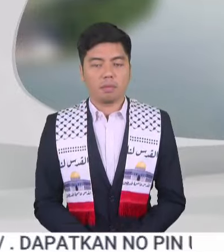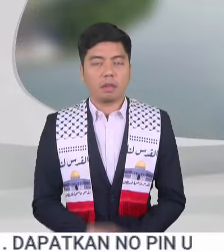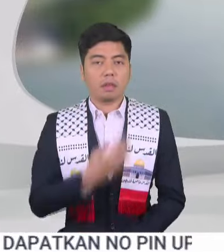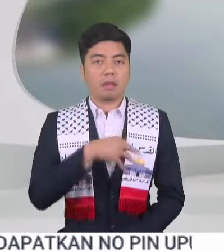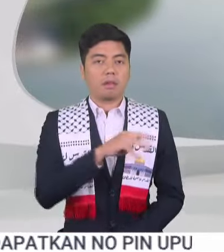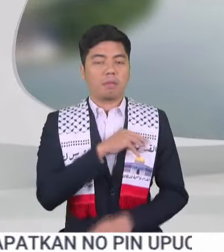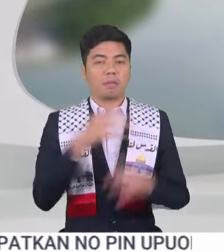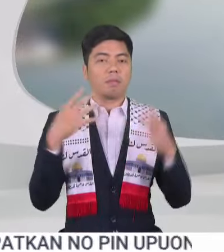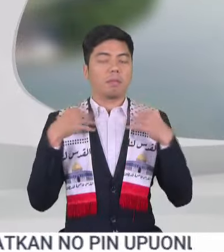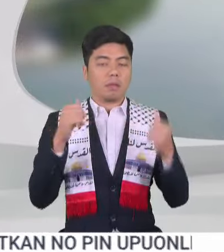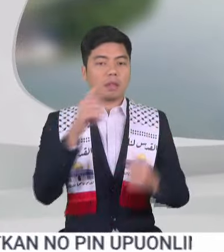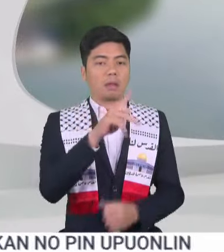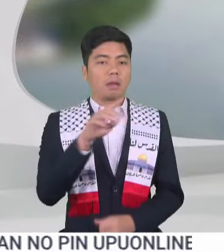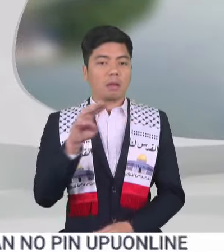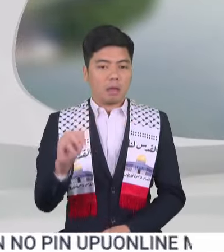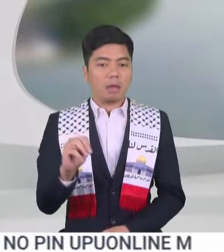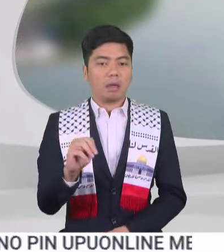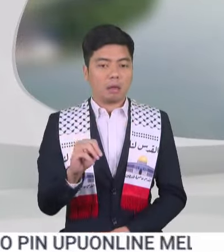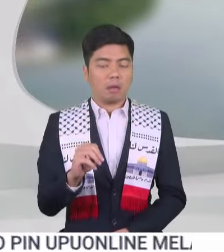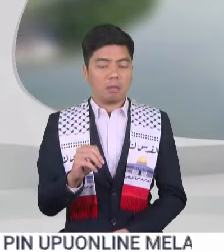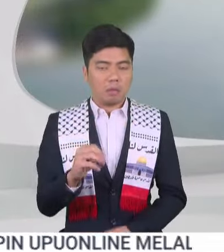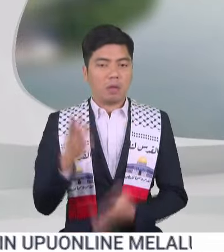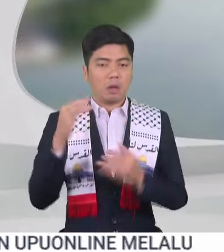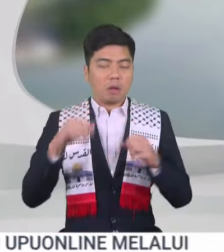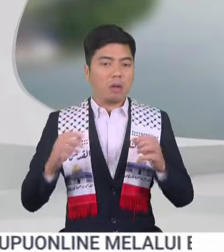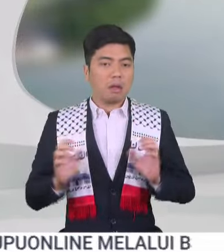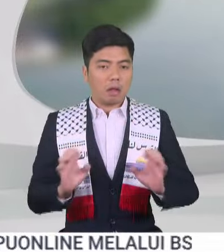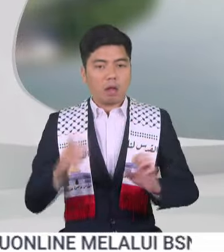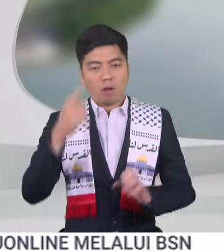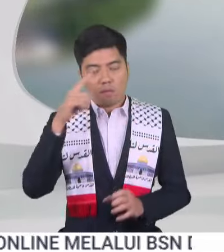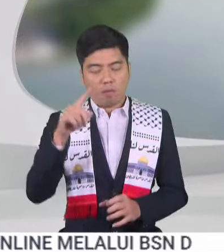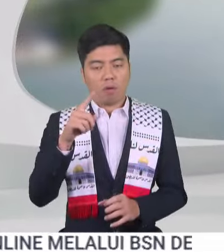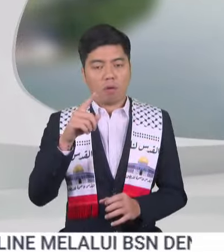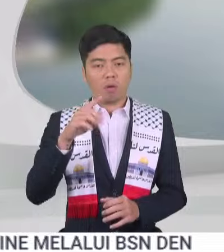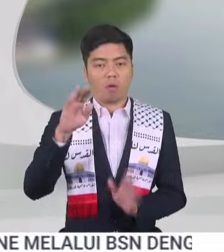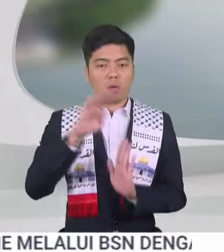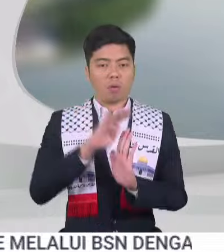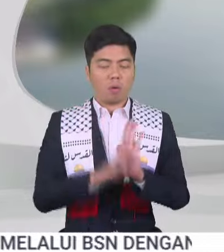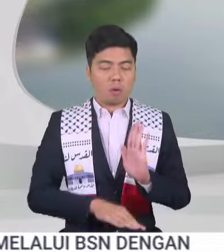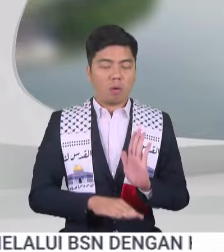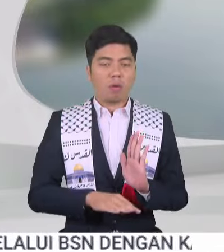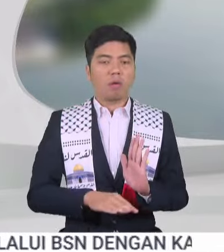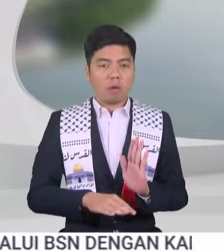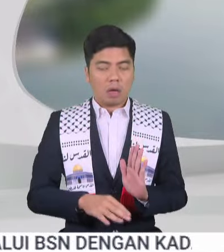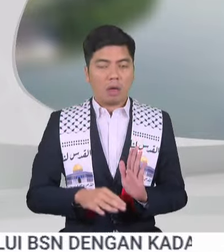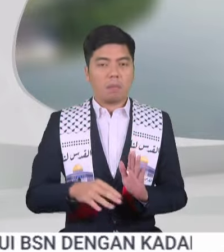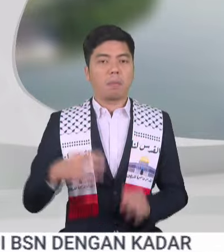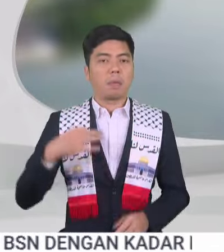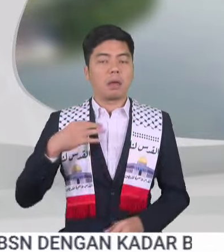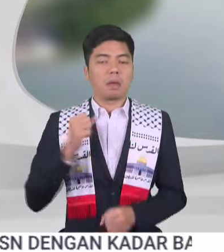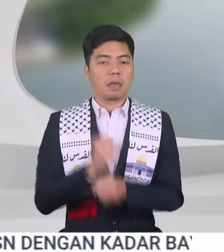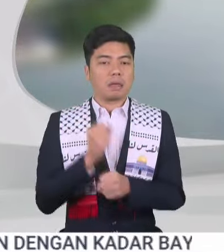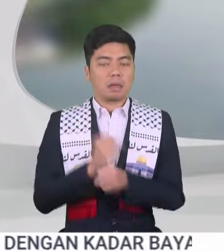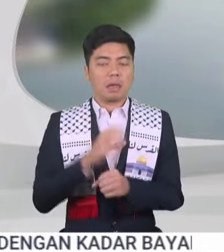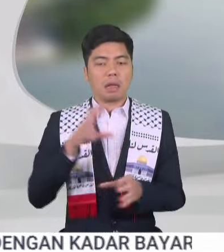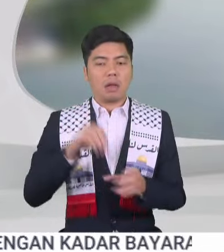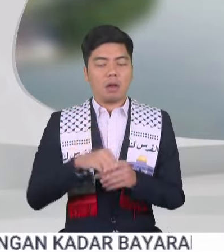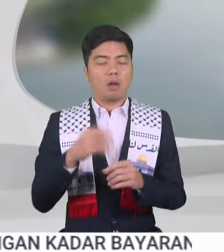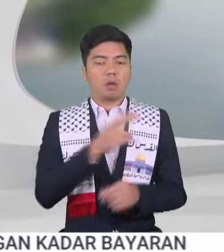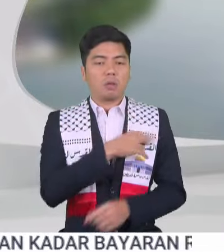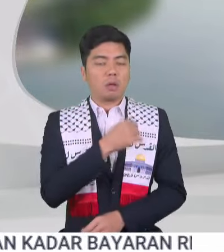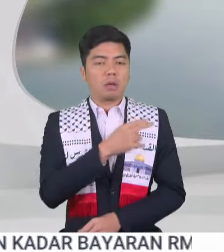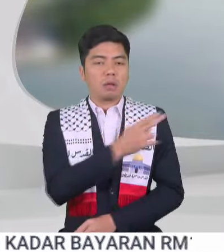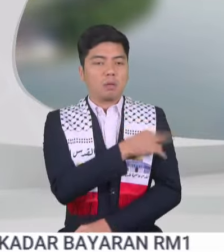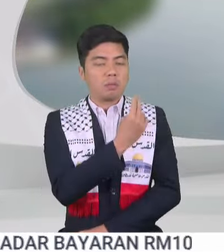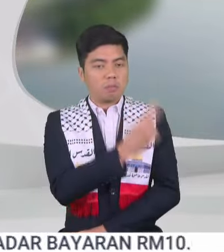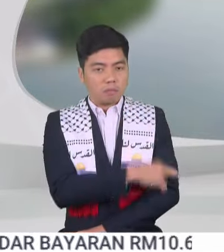Kementerian Kesihatan KKM diminta menangani segera isu kekurangan kaki tangan dan doktor pakar di Hospital Tawau. Presiden Parti Harapan Rakyat Sabah,